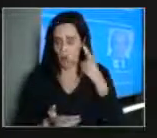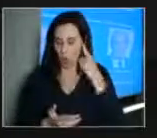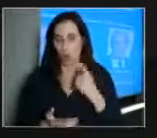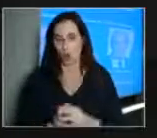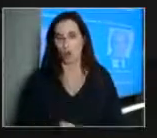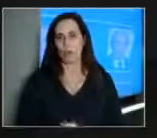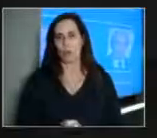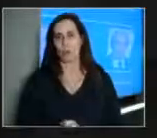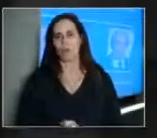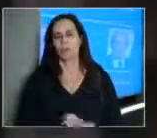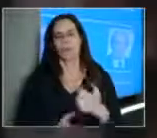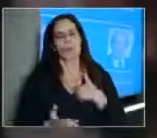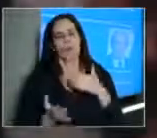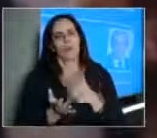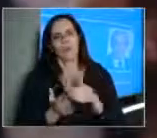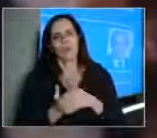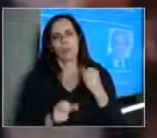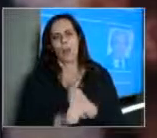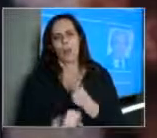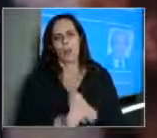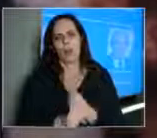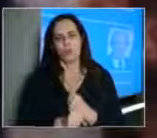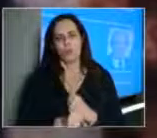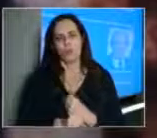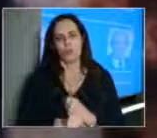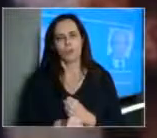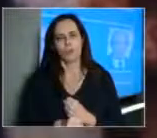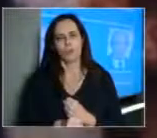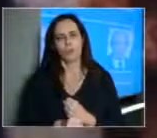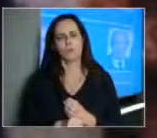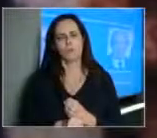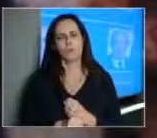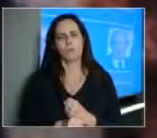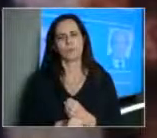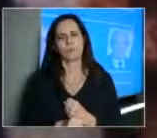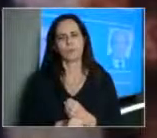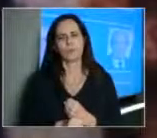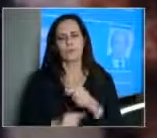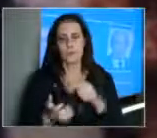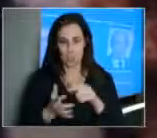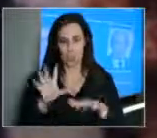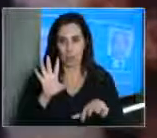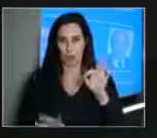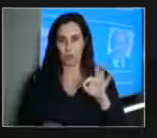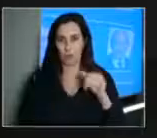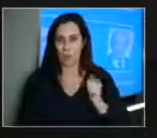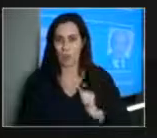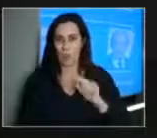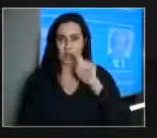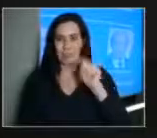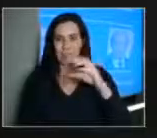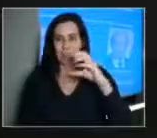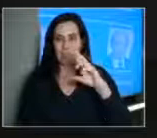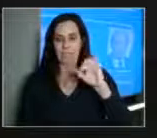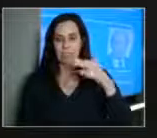יודעים שאנחנו ממשיכים לעבוד במלוא המרץ, ועצם מציאתו של זכריה באומל